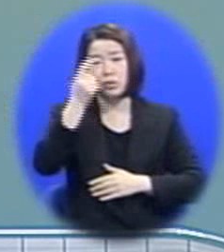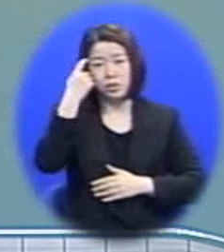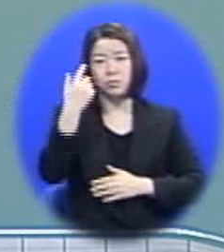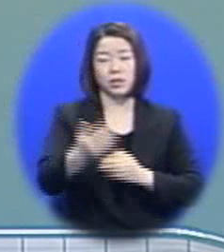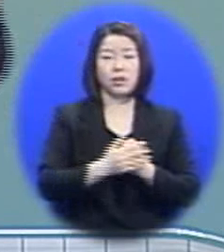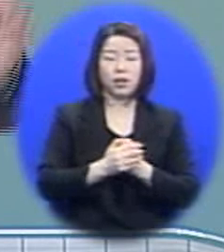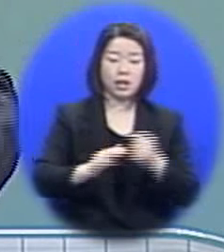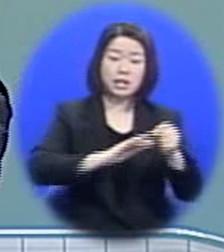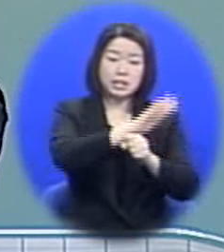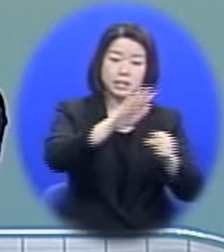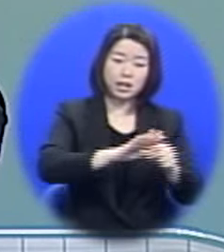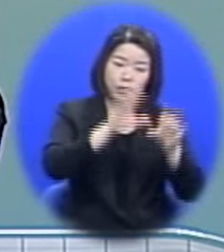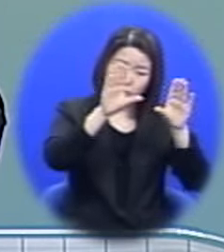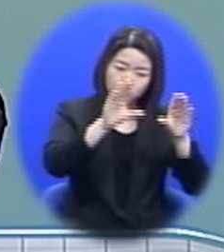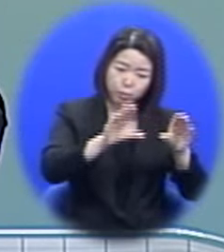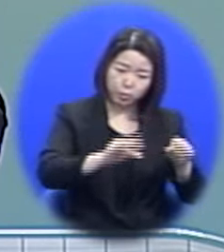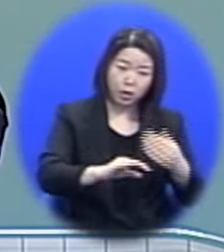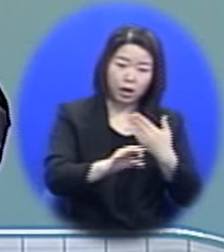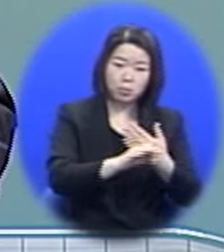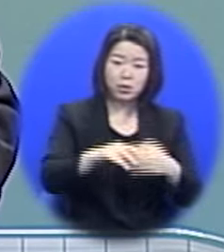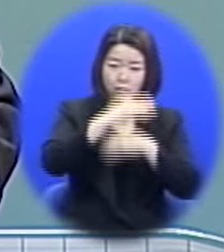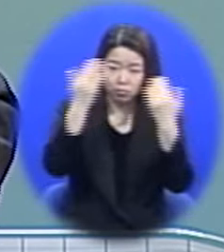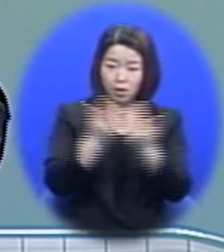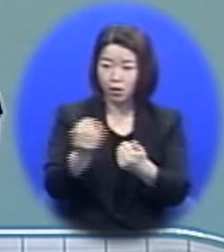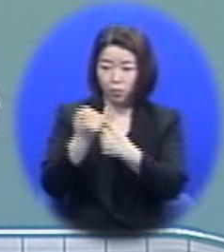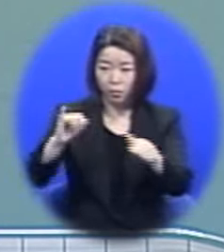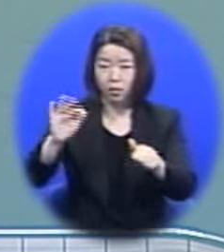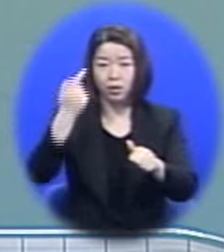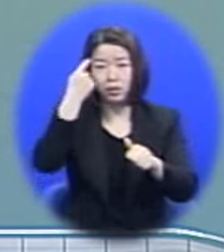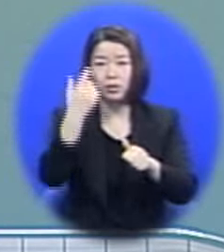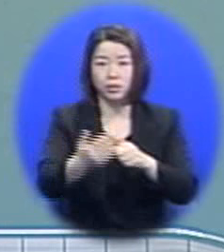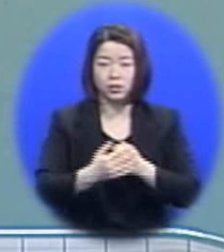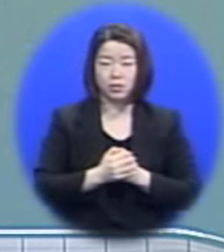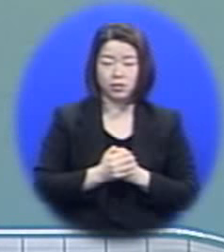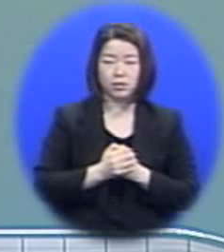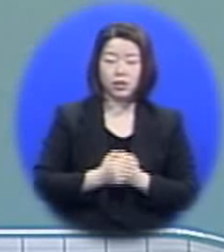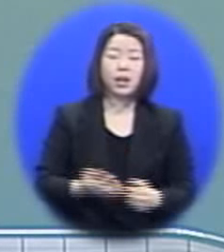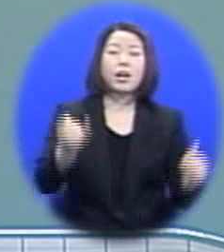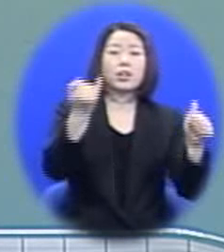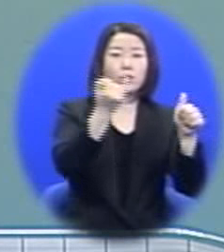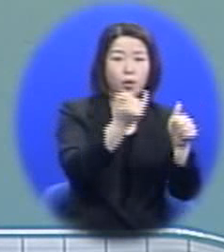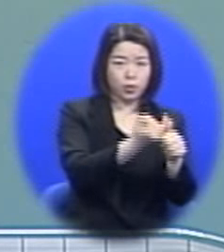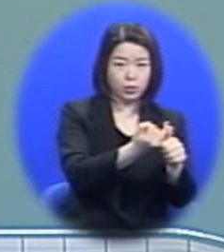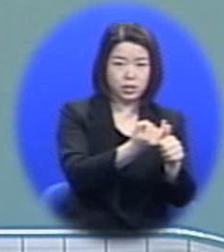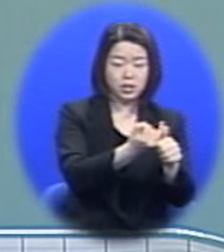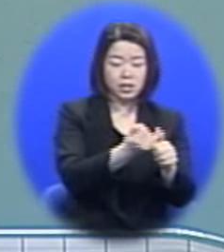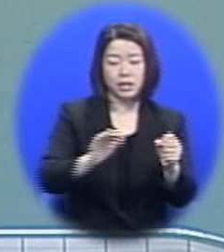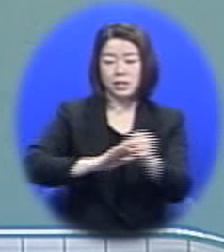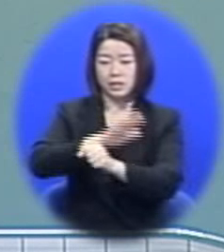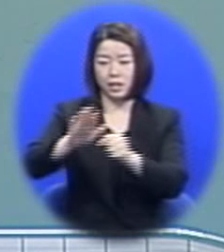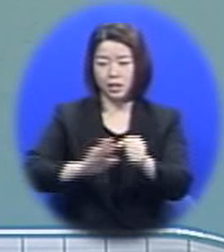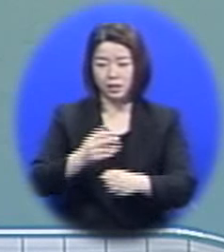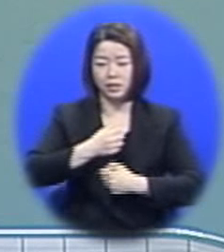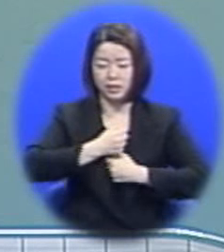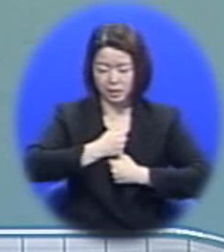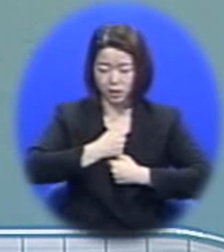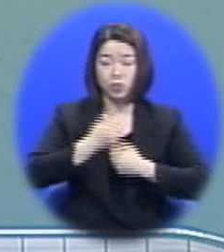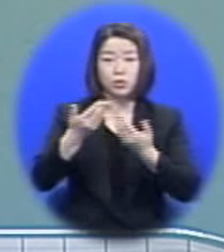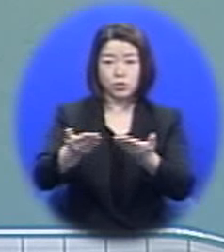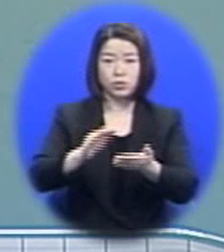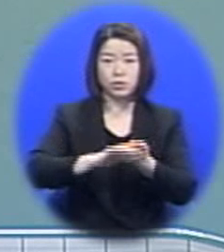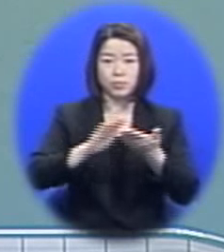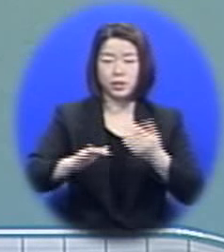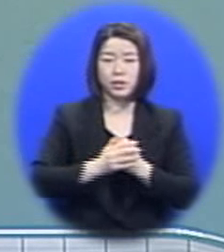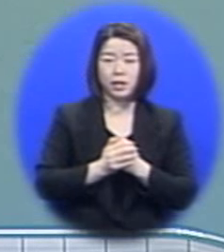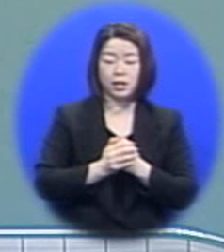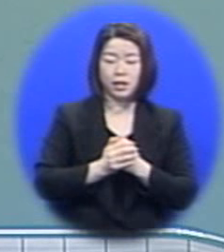사랑이 식어주면 다 헤어져야 되잖아요. 결혼이 사랑을 지키는 거예요. 하나님께서